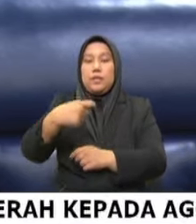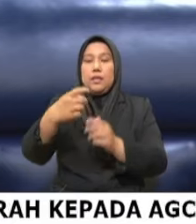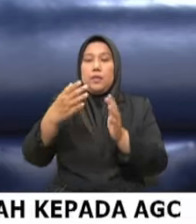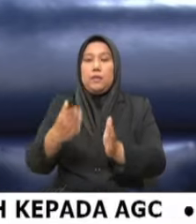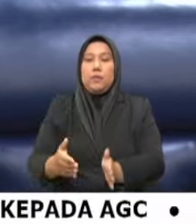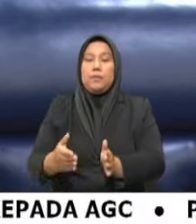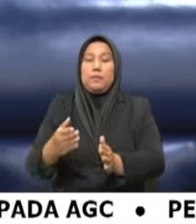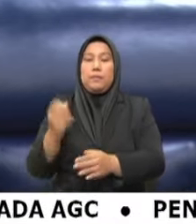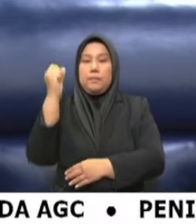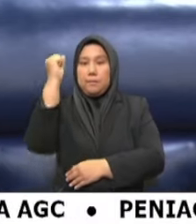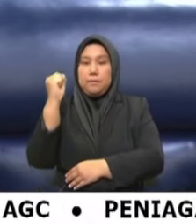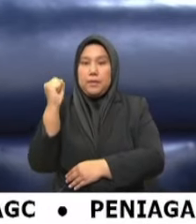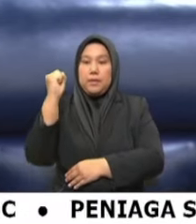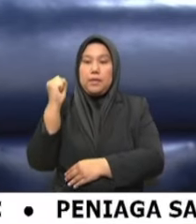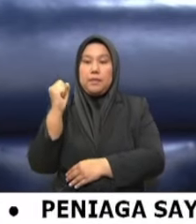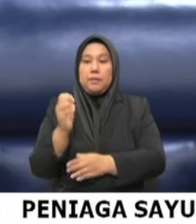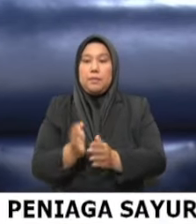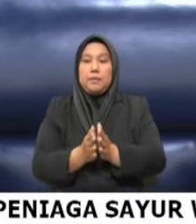untuk